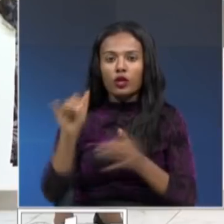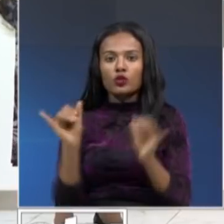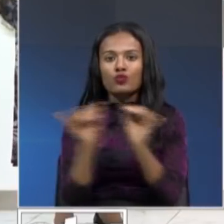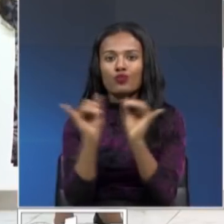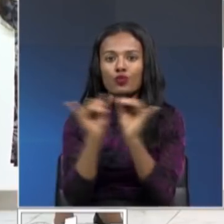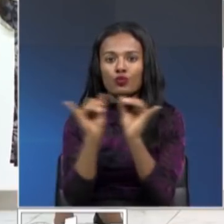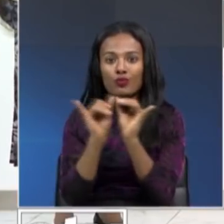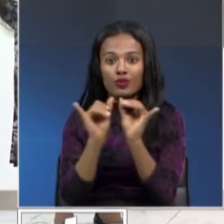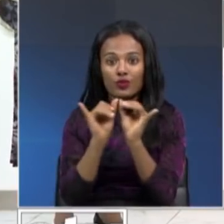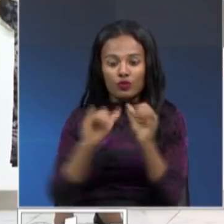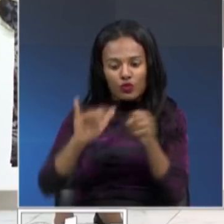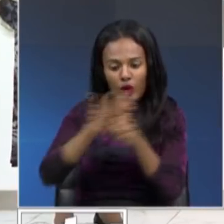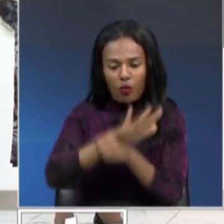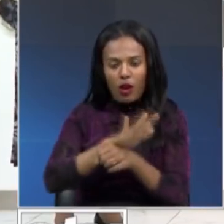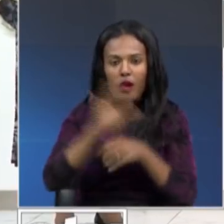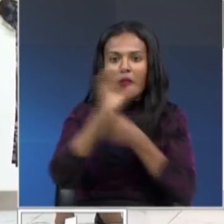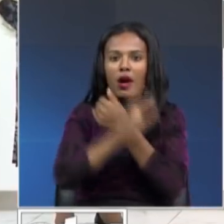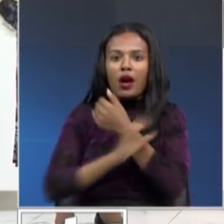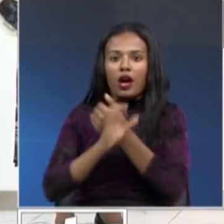ያሟላ በሀገራችን